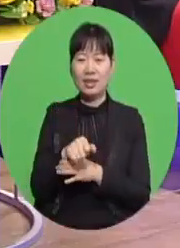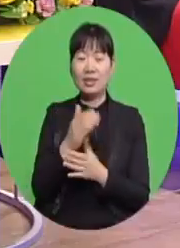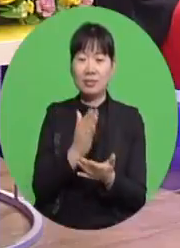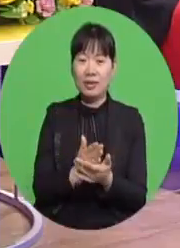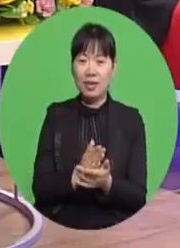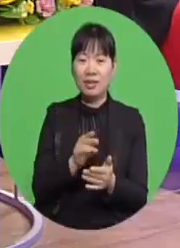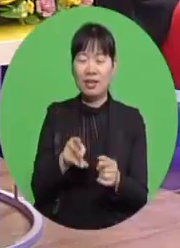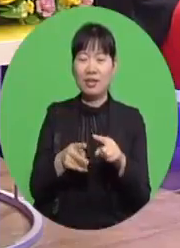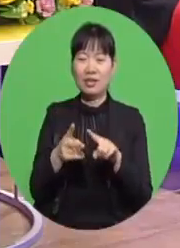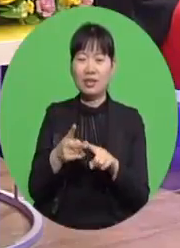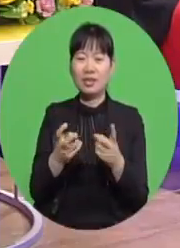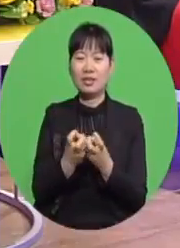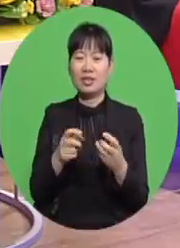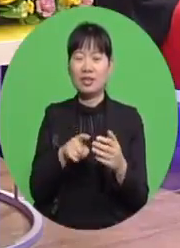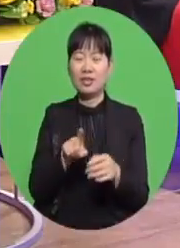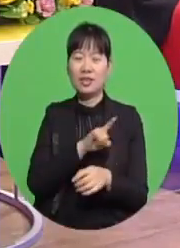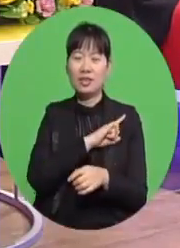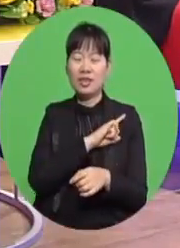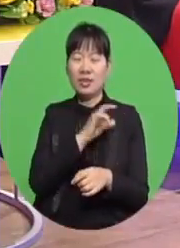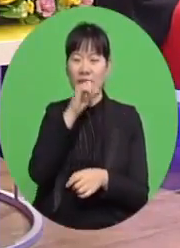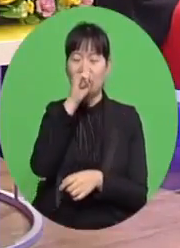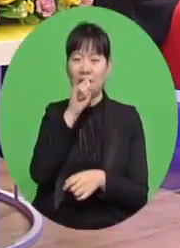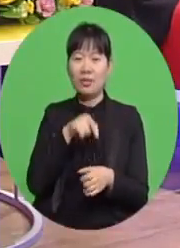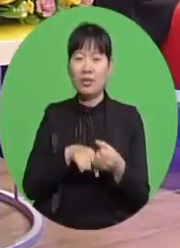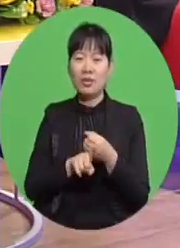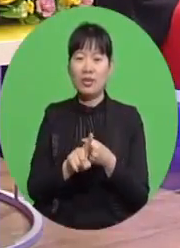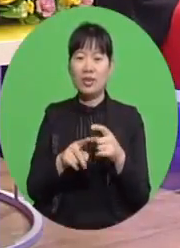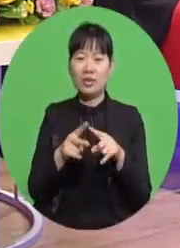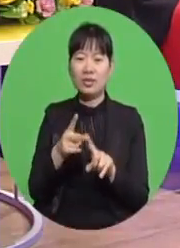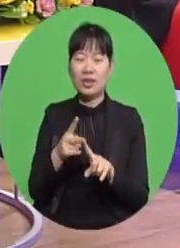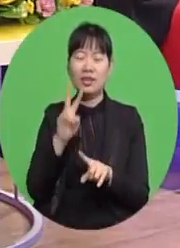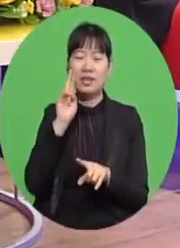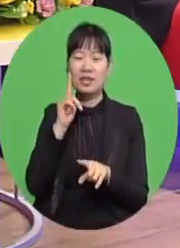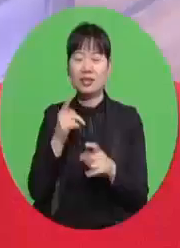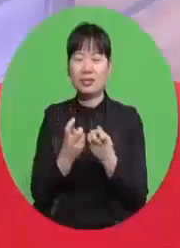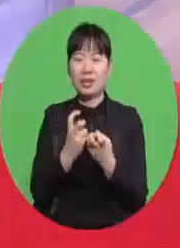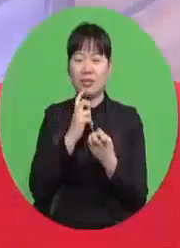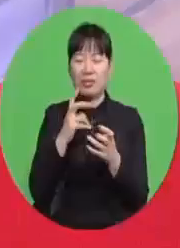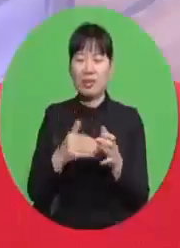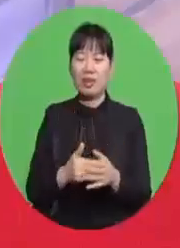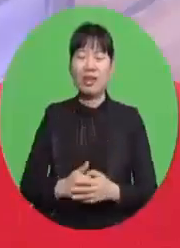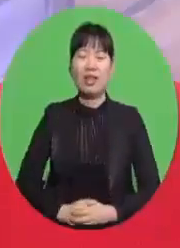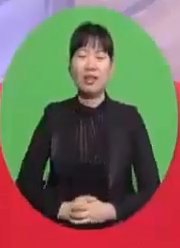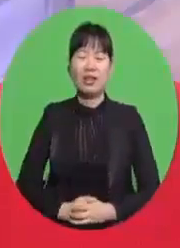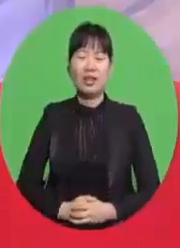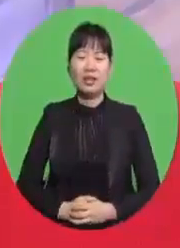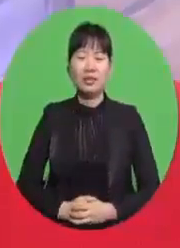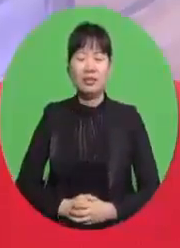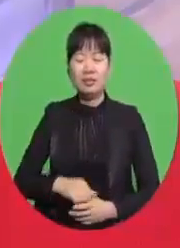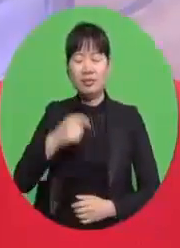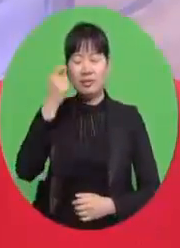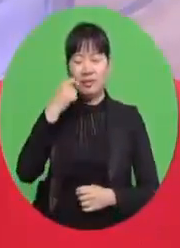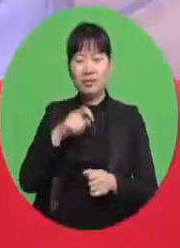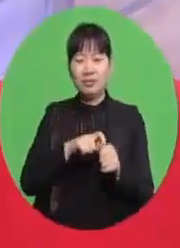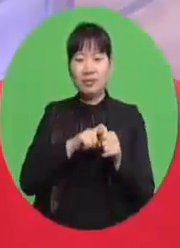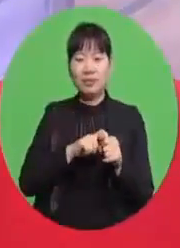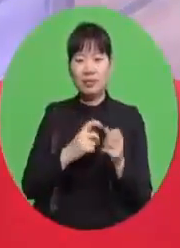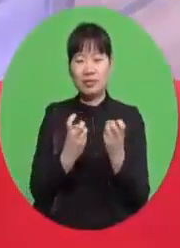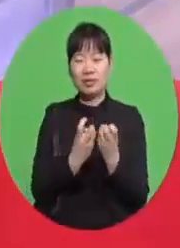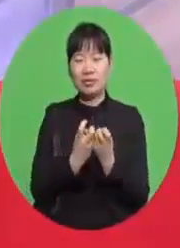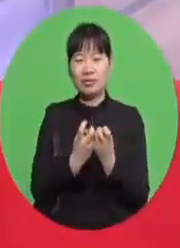방법 중에 어떤 게 훨씬 더 바람직한가요? 둘 다 틀린 방법이죠. 아, 틀려요? 예. 그러니까 징징거리는